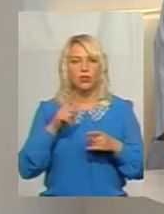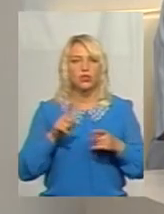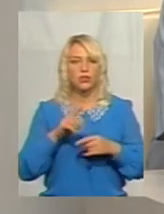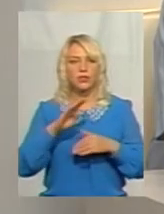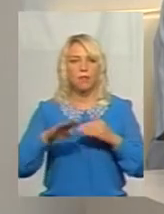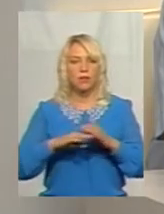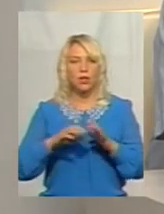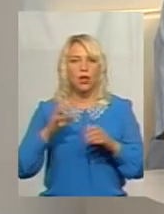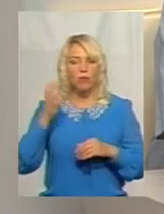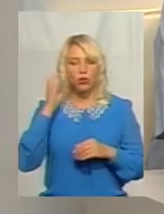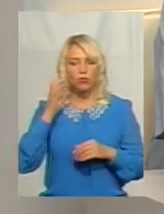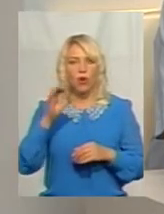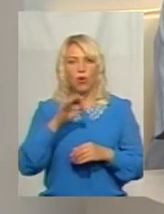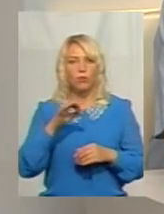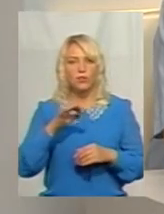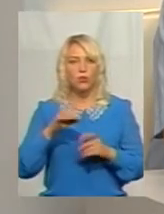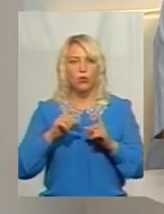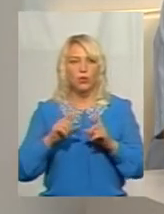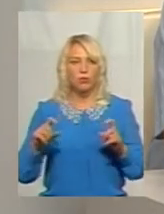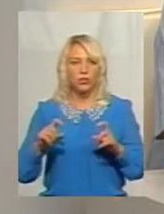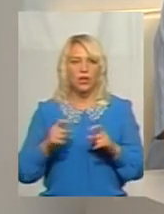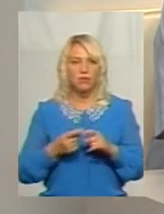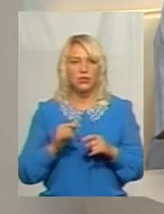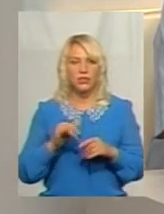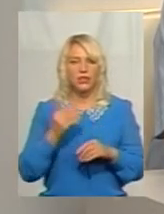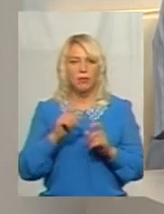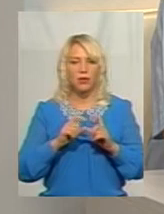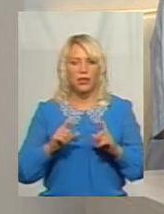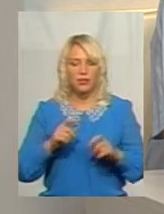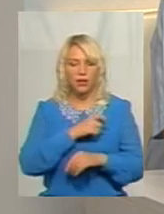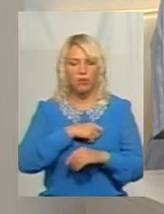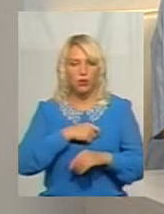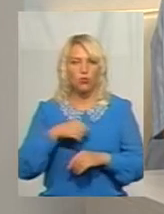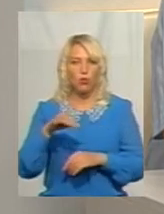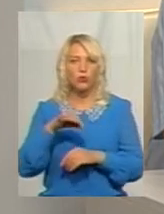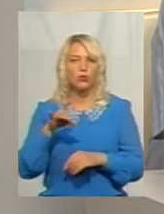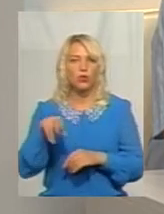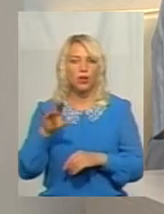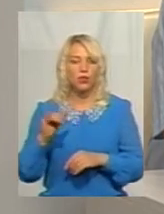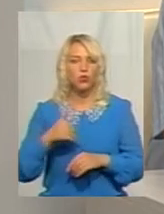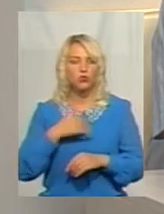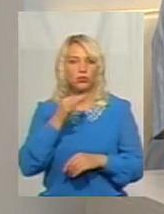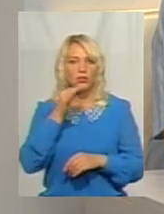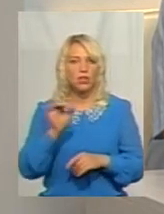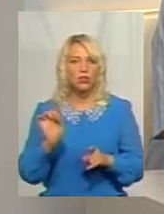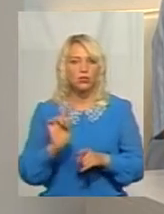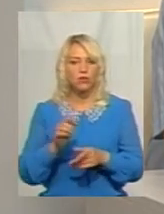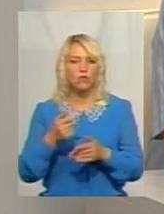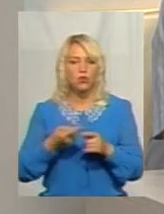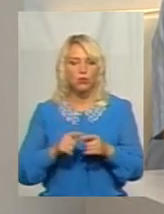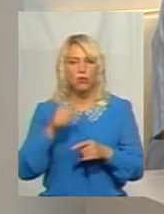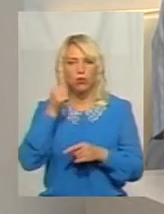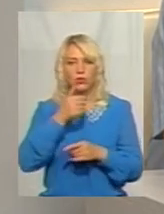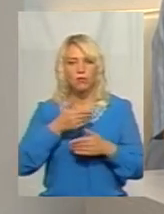підпорядкування обласного департаменту, ну, але я як депутат обласної ради, то я хочу сказати, що в цьому році ми отримали